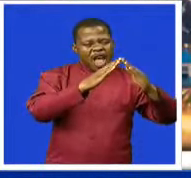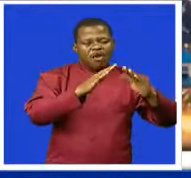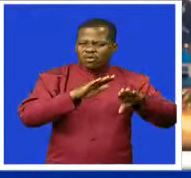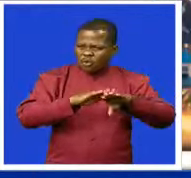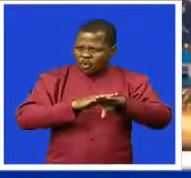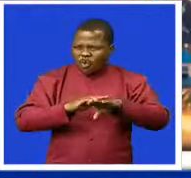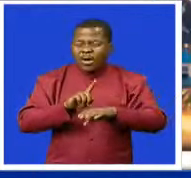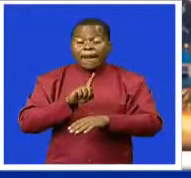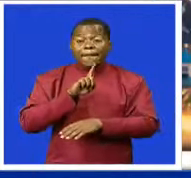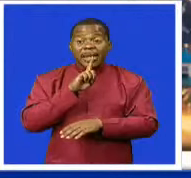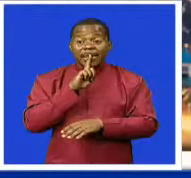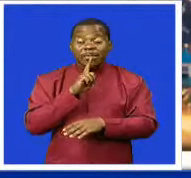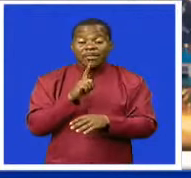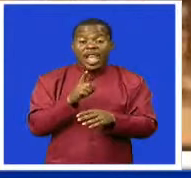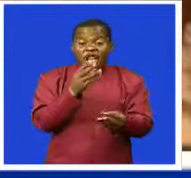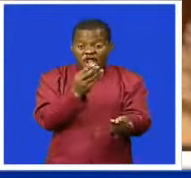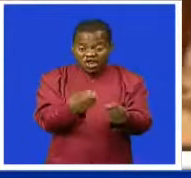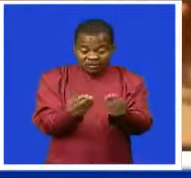Sifiso Nxumalo